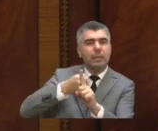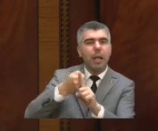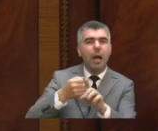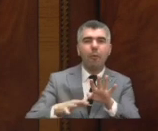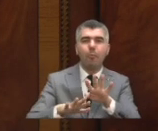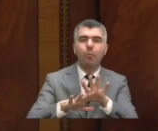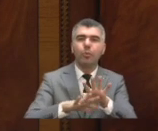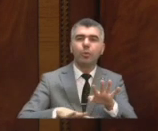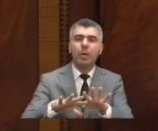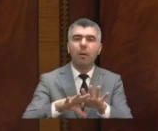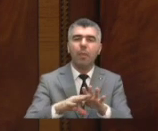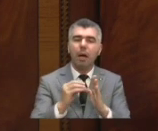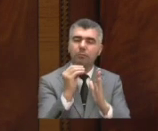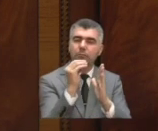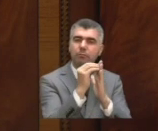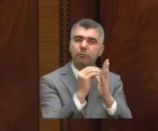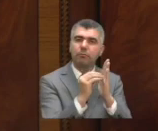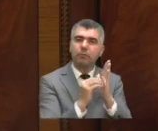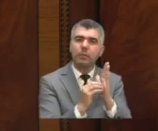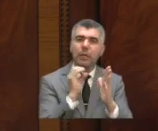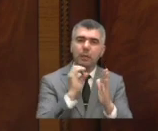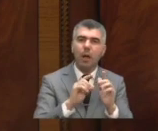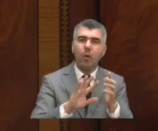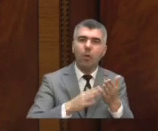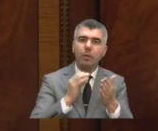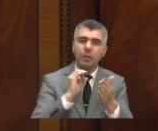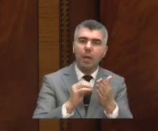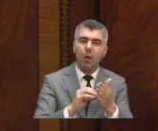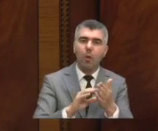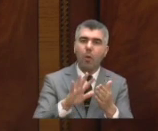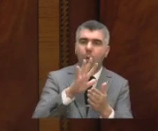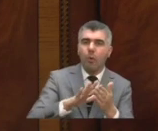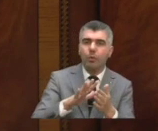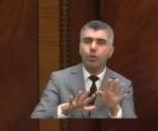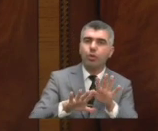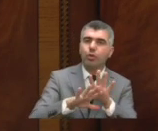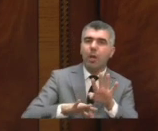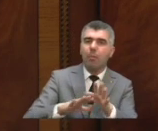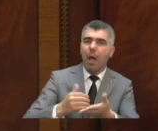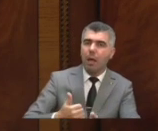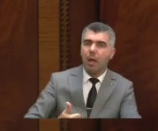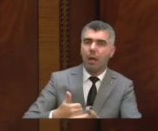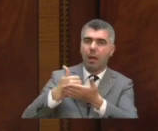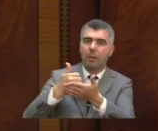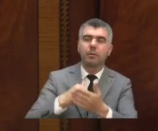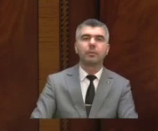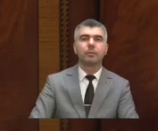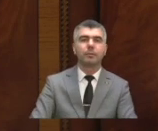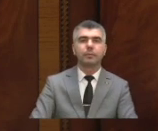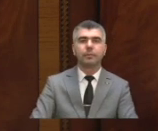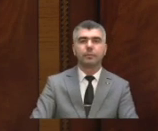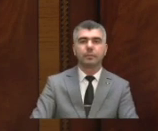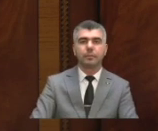التي تدخل في اطار ارساء اسس الدوله الاجتماعيه فبالنسبه لورش